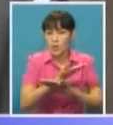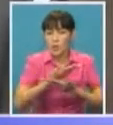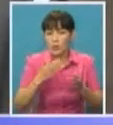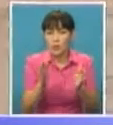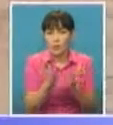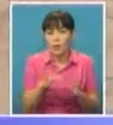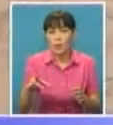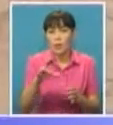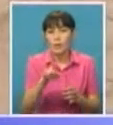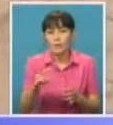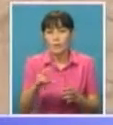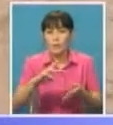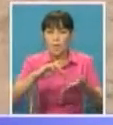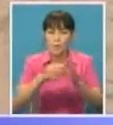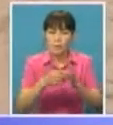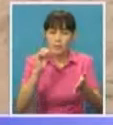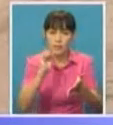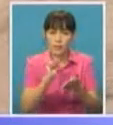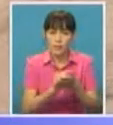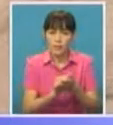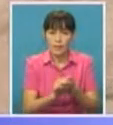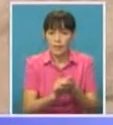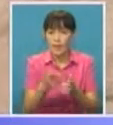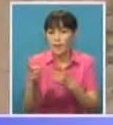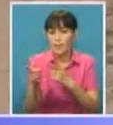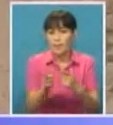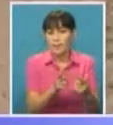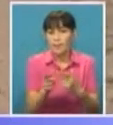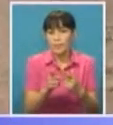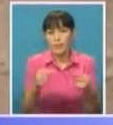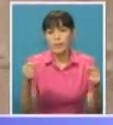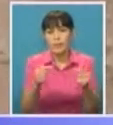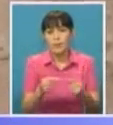жоғын түгендеу үшін жобалық сметалық құжаттар дайындалып